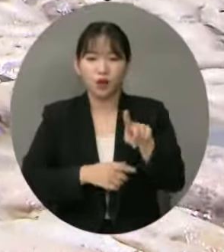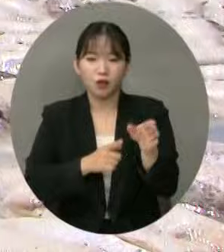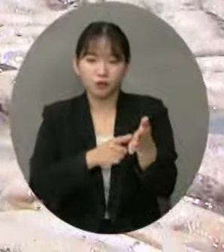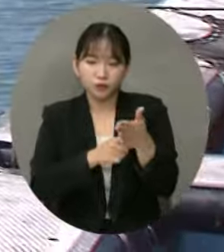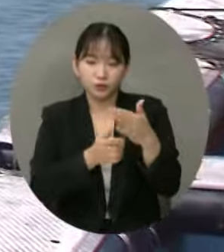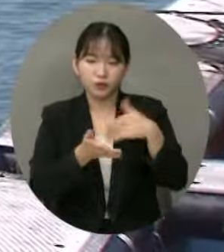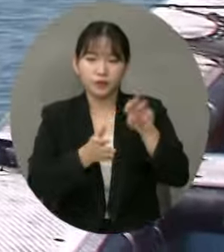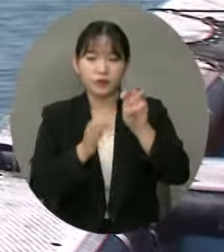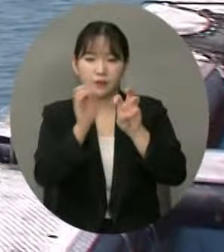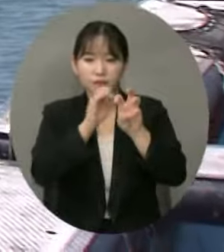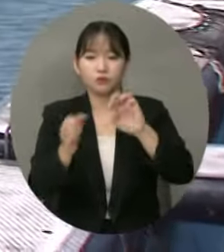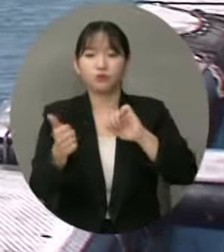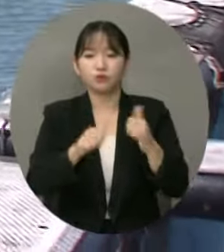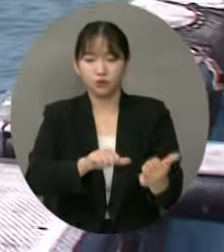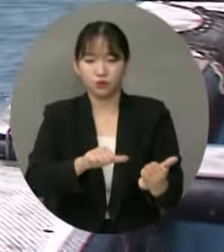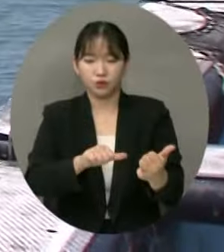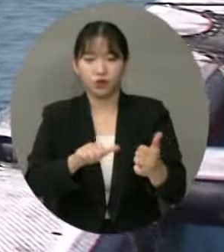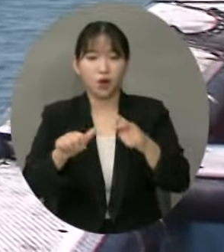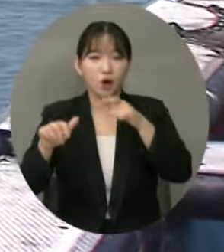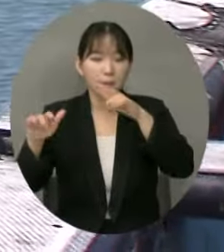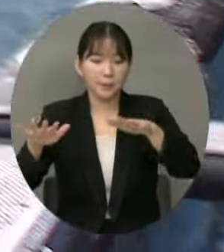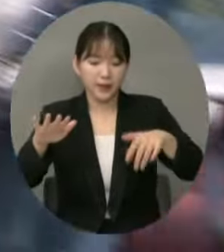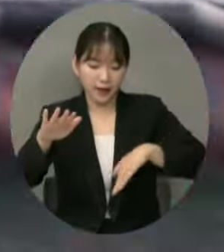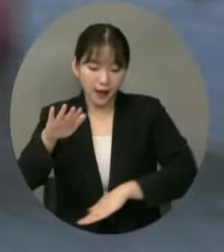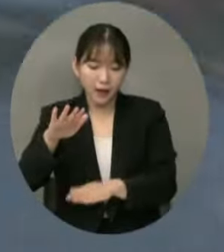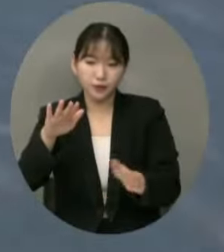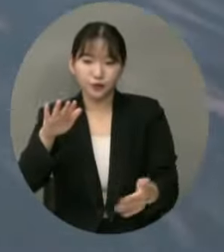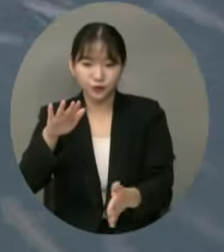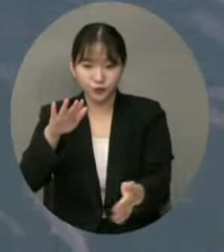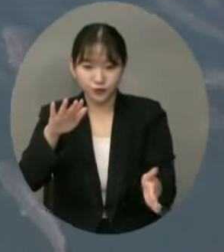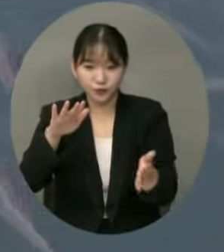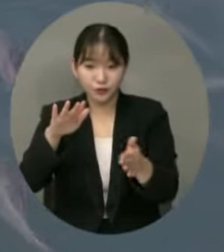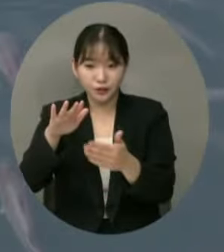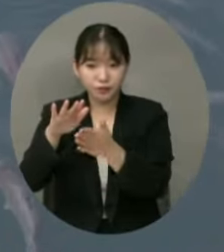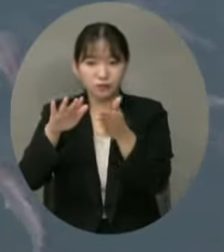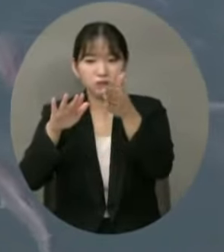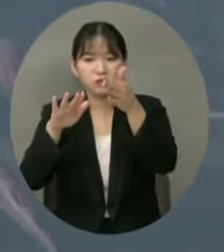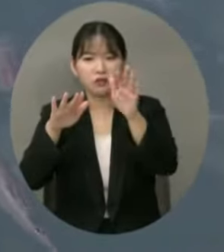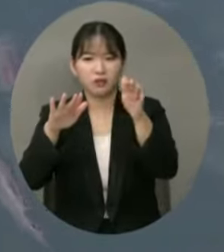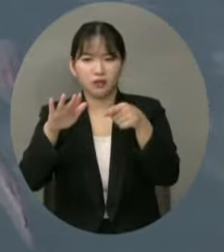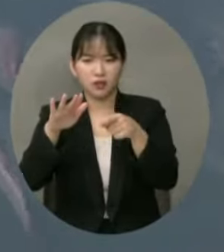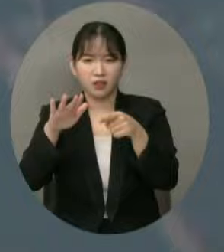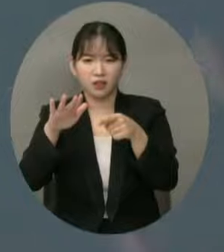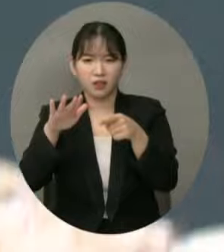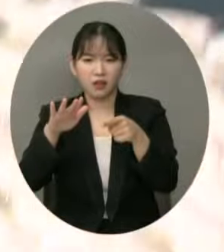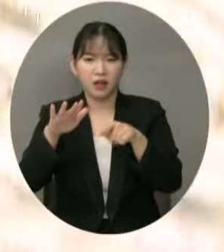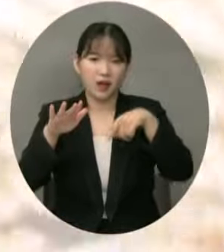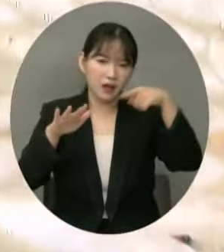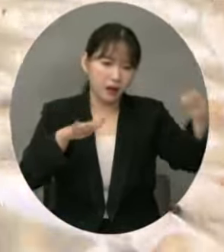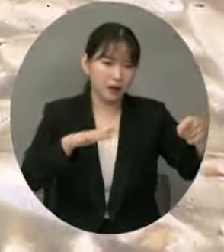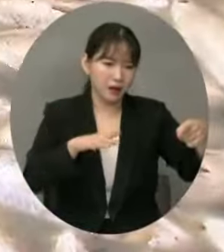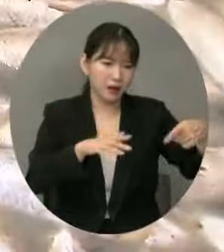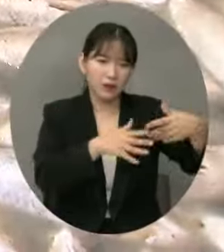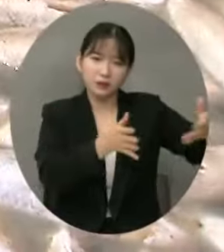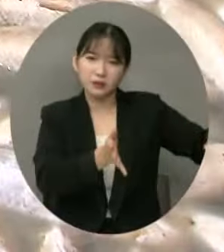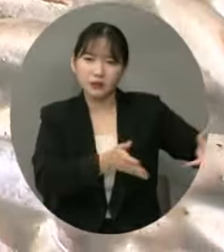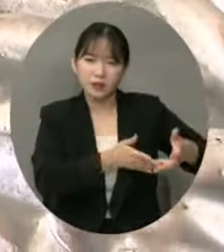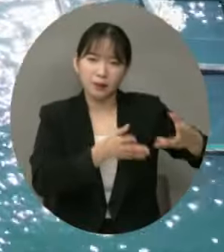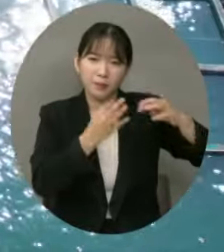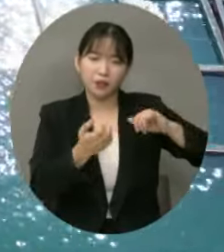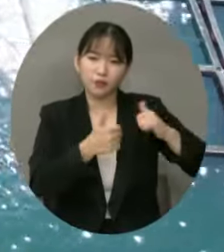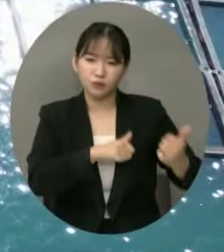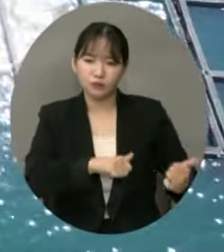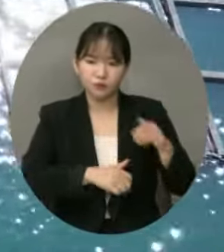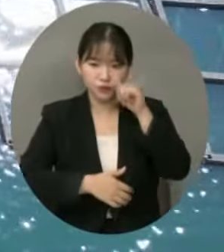폐사했습니다 물 아래쪽에서 헤엄쳐야 할 숭어 대가 수면위로 올라왔고 또 다른 한쪽에는 이렇게 많은 양의 숭어가 죽어